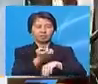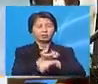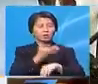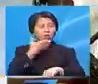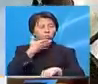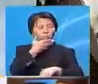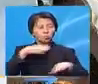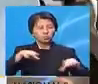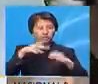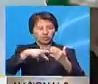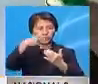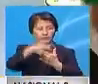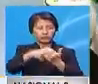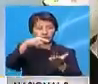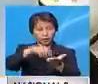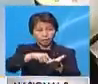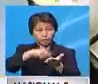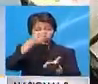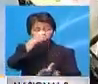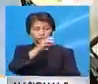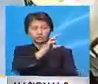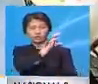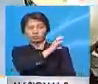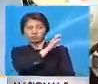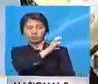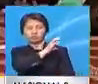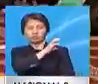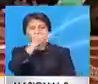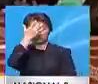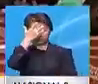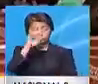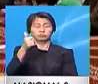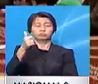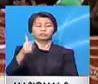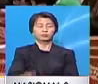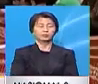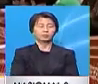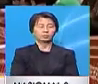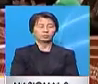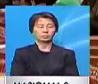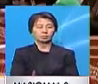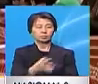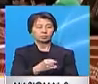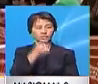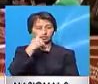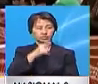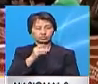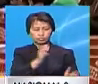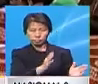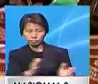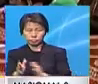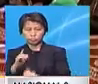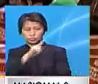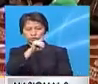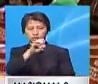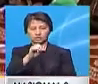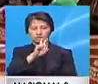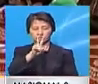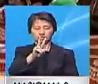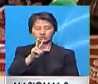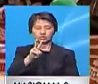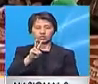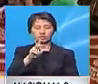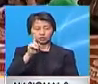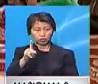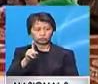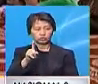buat program macam ni. Sebab pengurusi kita memang bijak. Sementara itu, bagi penyelaras Zon 1 bahagian Masjid